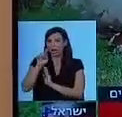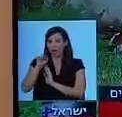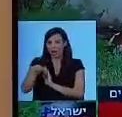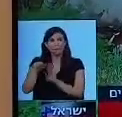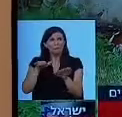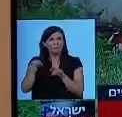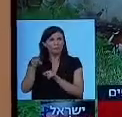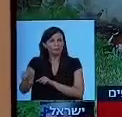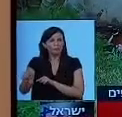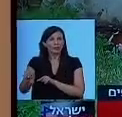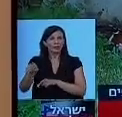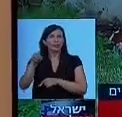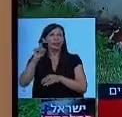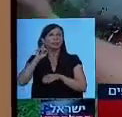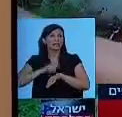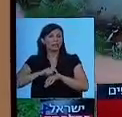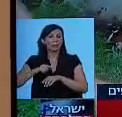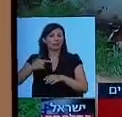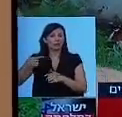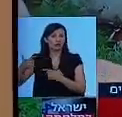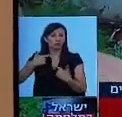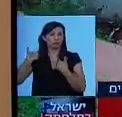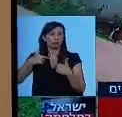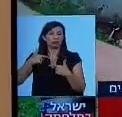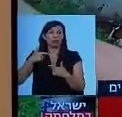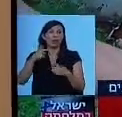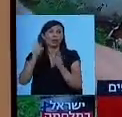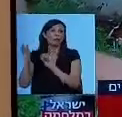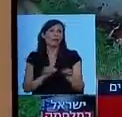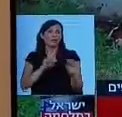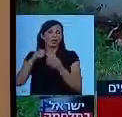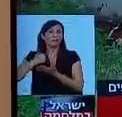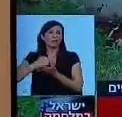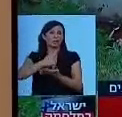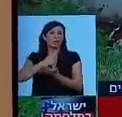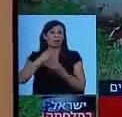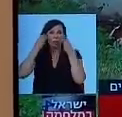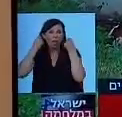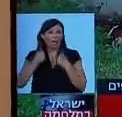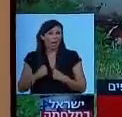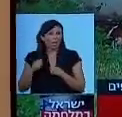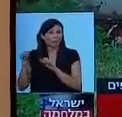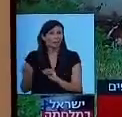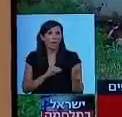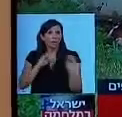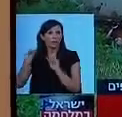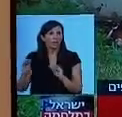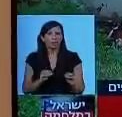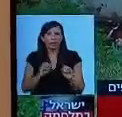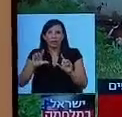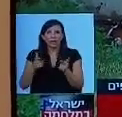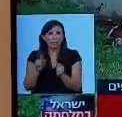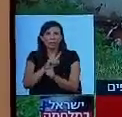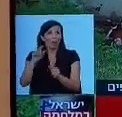ובזמן שעדיין טובחים בנו, הם מעבירים תקציבים בממשלה לחרדים. למה הם לא